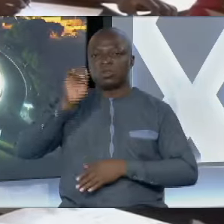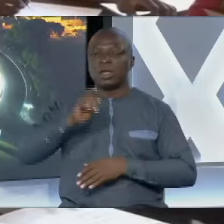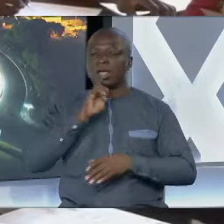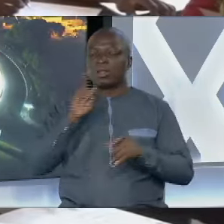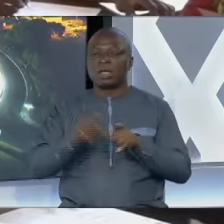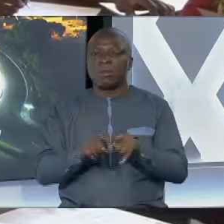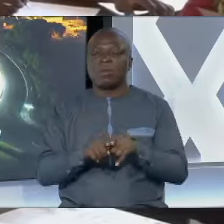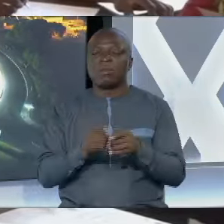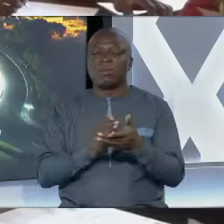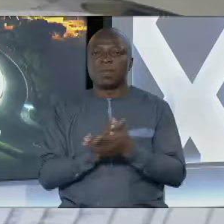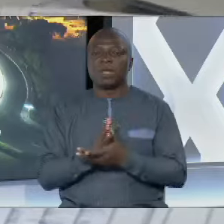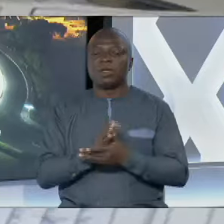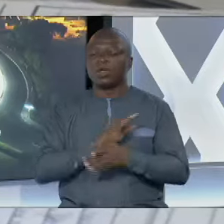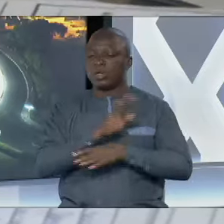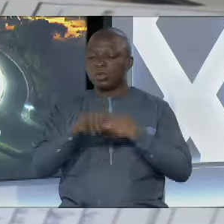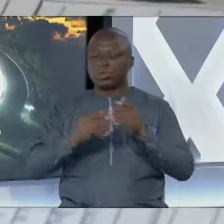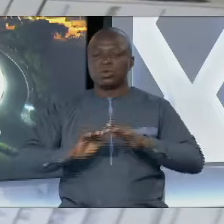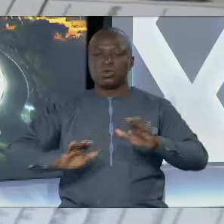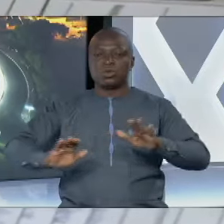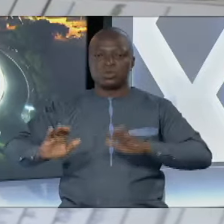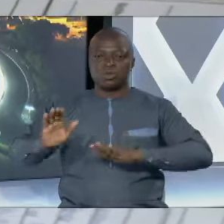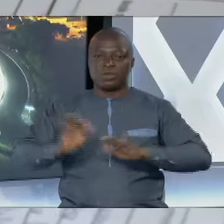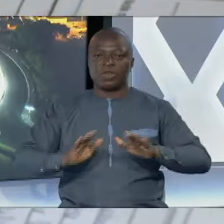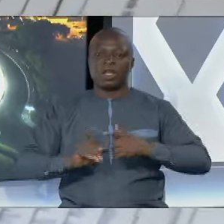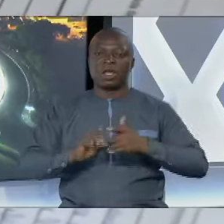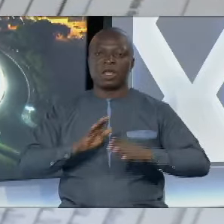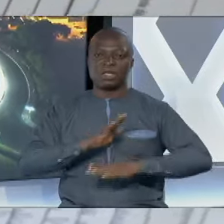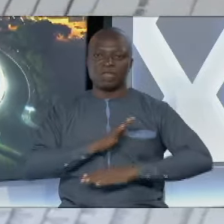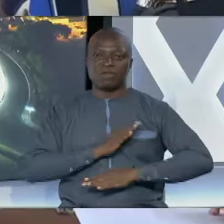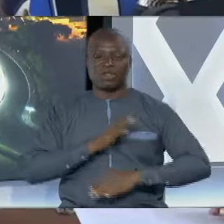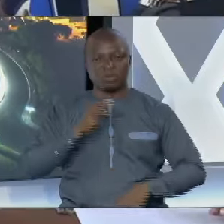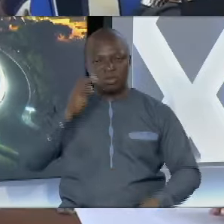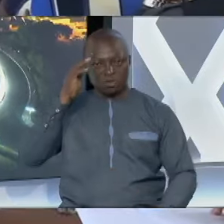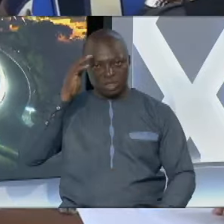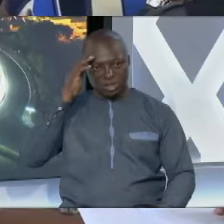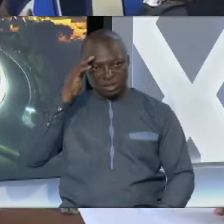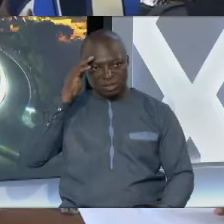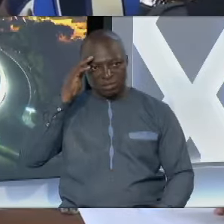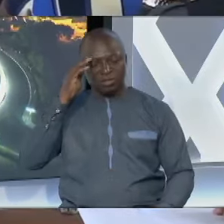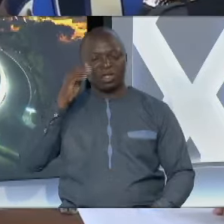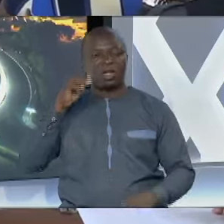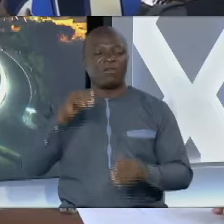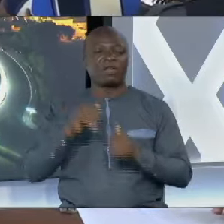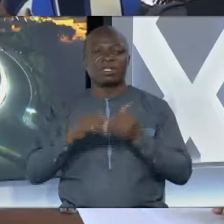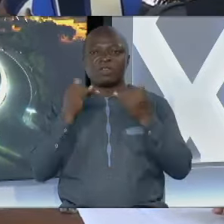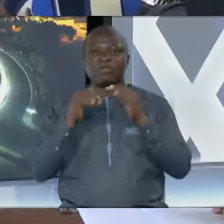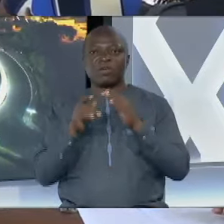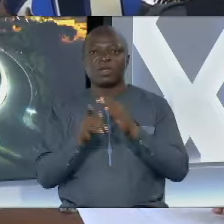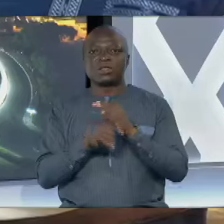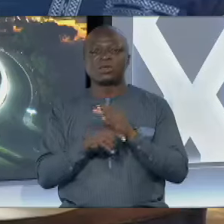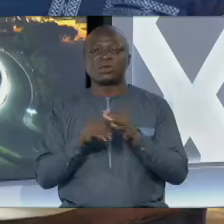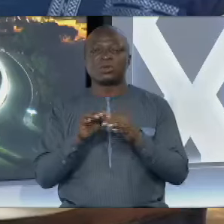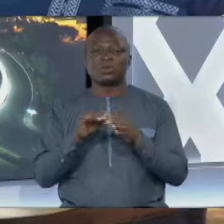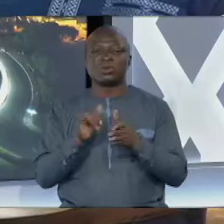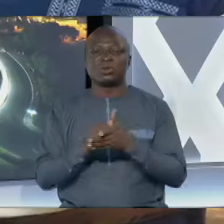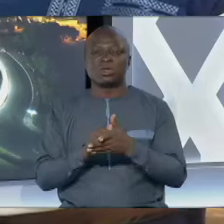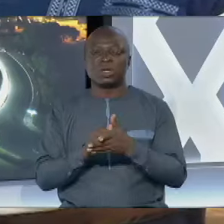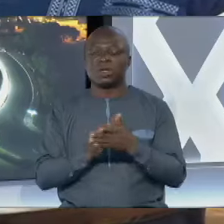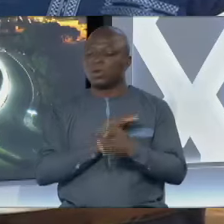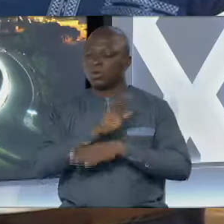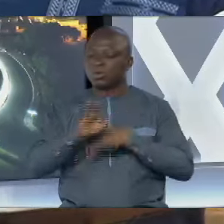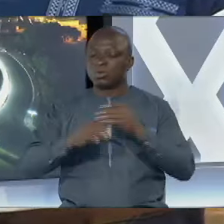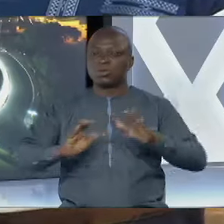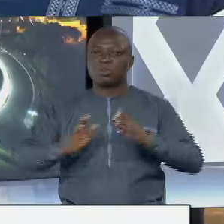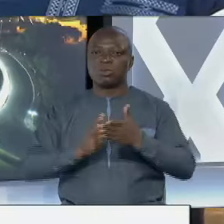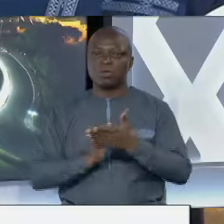Là également, tout se déroule bien à la satisfaction du ministre. De l'avis des informations recueillies venant de l'intérieur du pays, tout se déroule